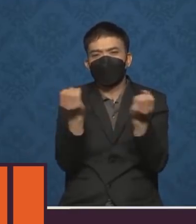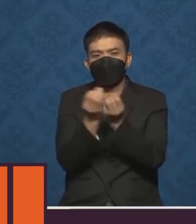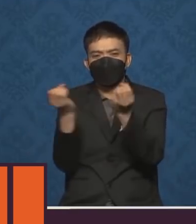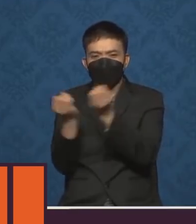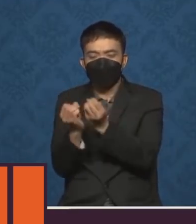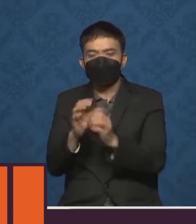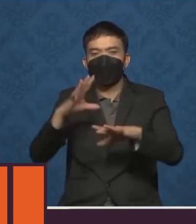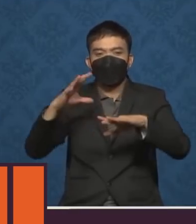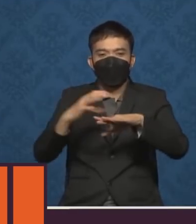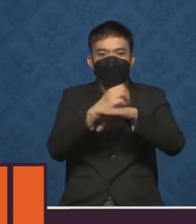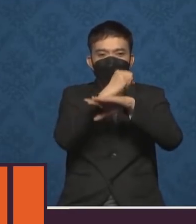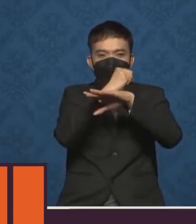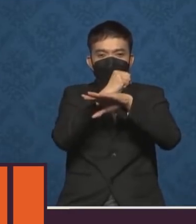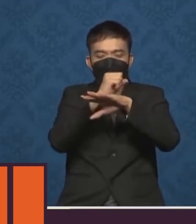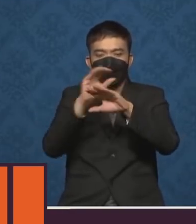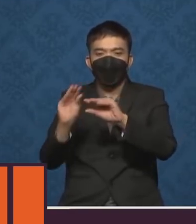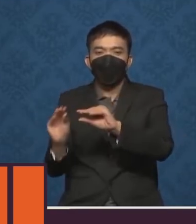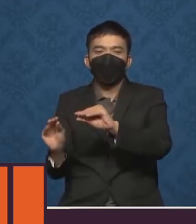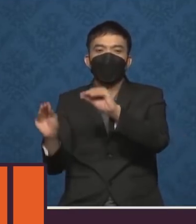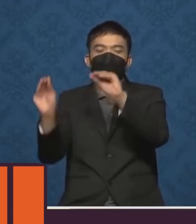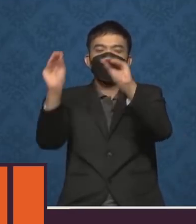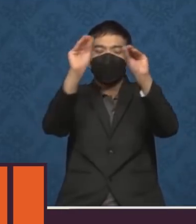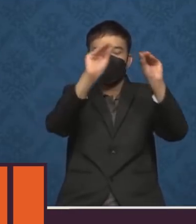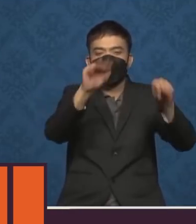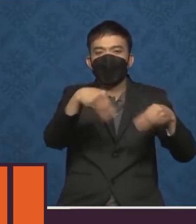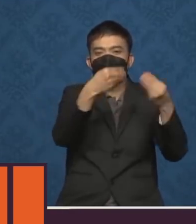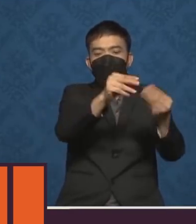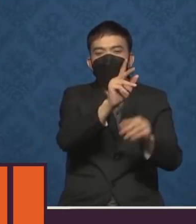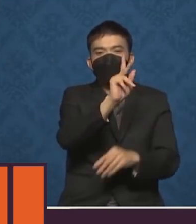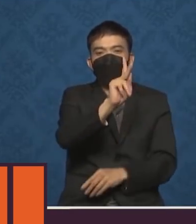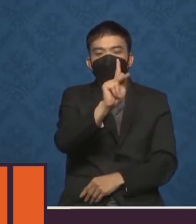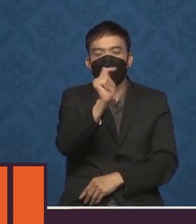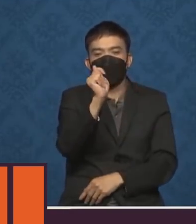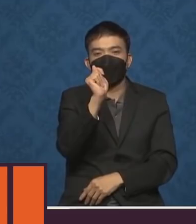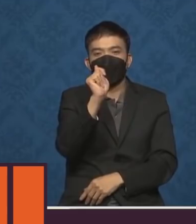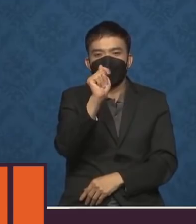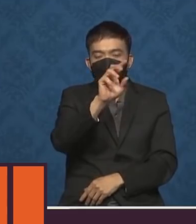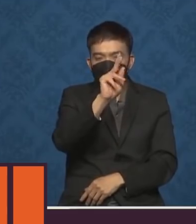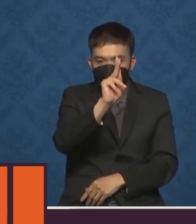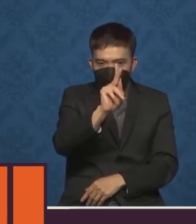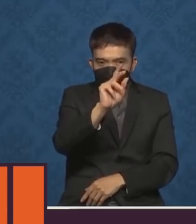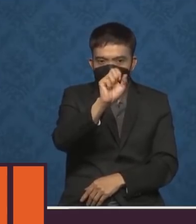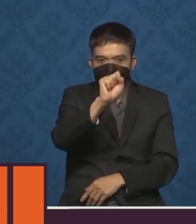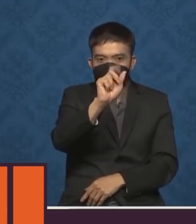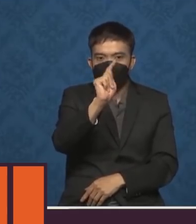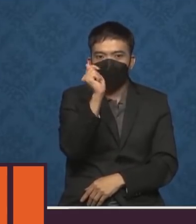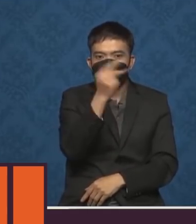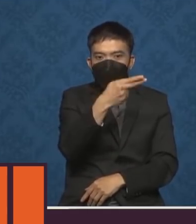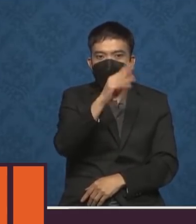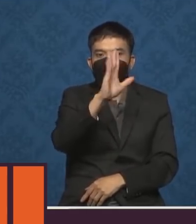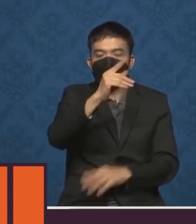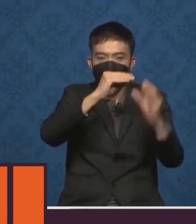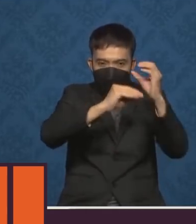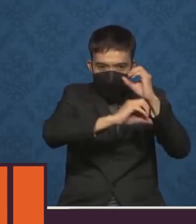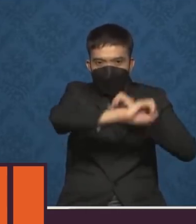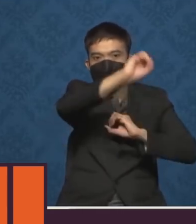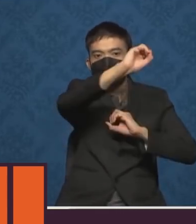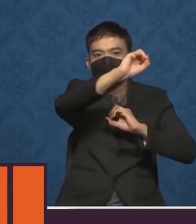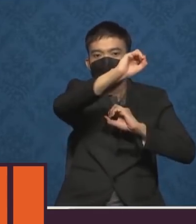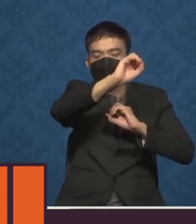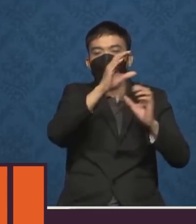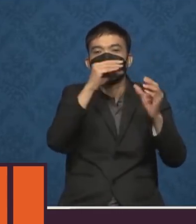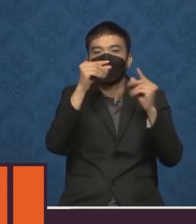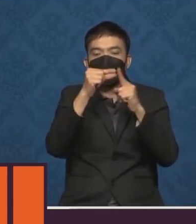อำนาจภารกิจเหล่านี้ลงไปอยู่ที่กสทช.ท่านประธานครับประกาศคำสั่งคสช.ฉบับ